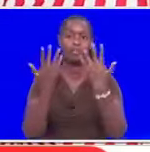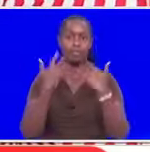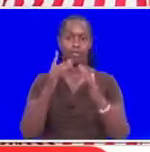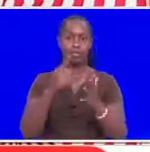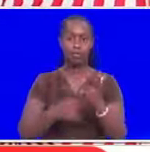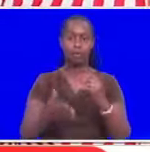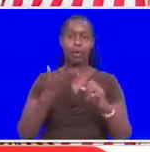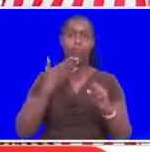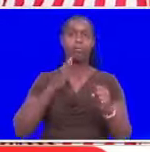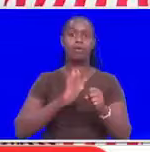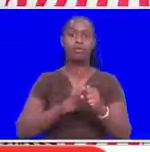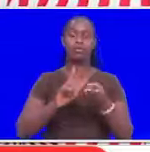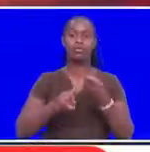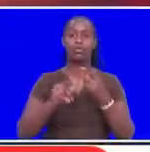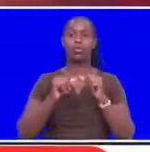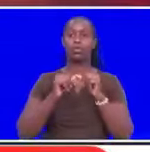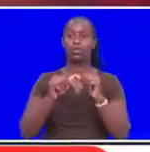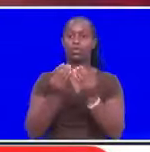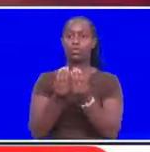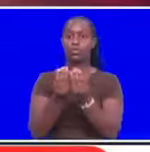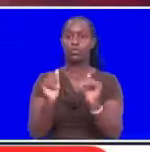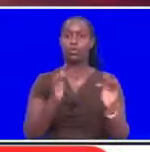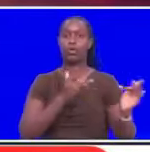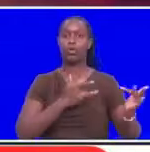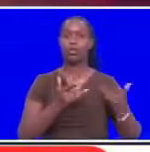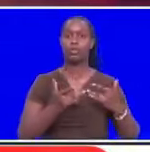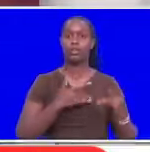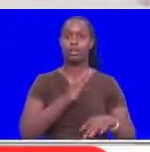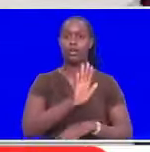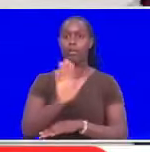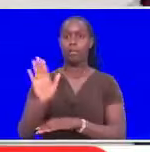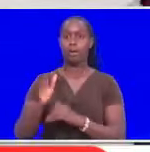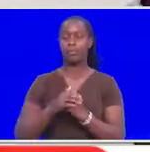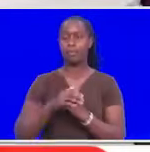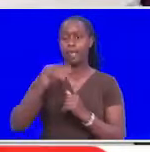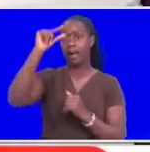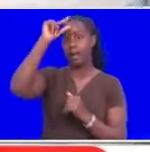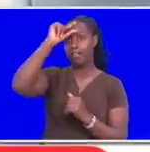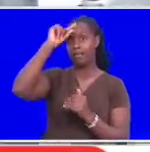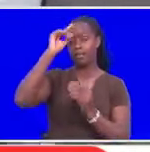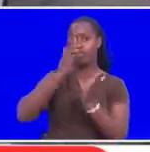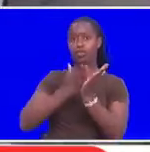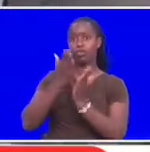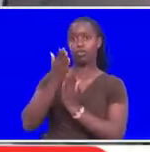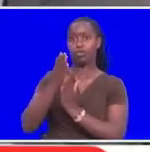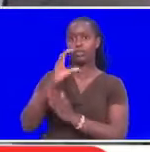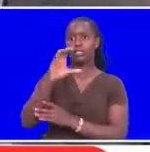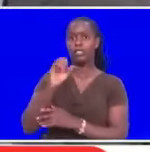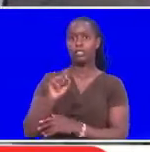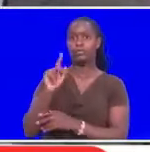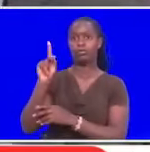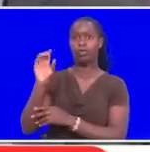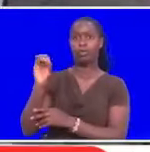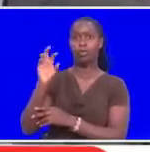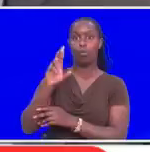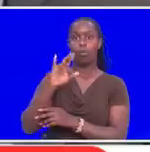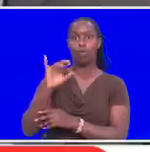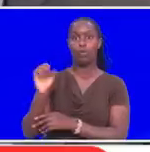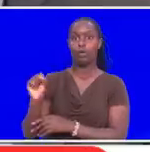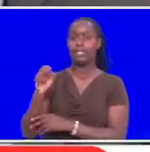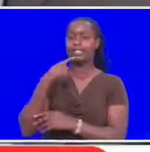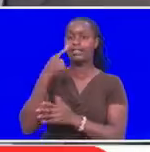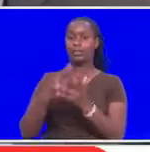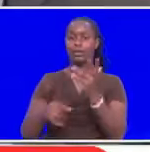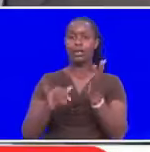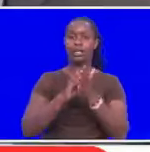always address their concerns. Tayari, serikali kupitia katibu katika wizara ya kigeni Korir Singoei imetangaza